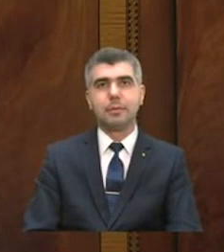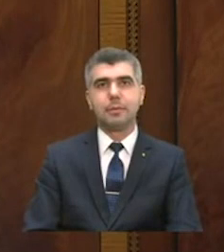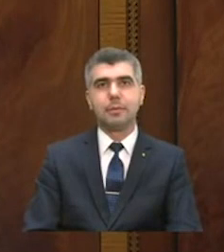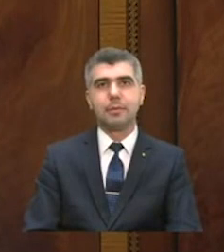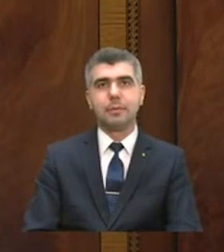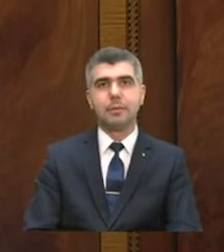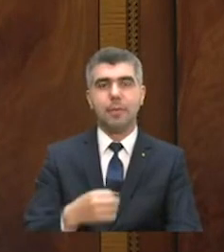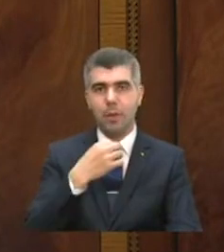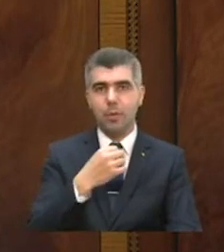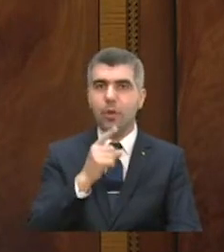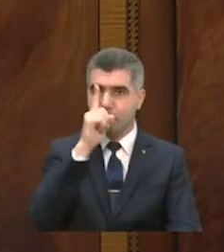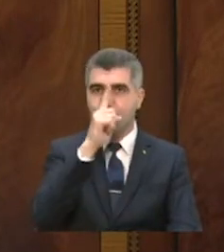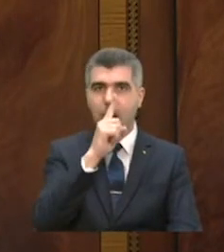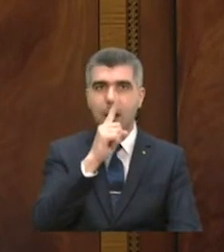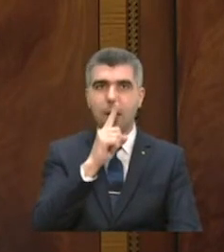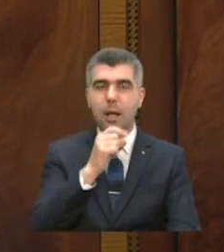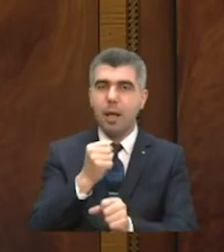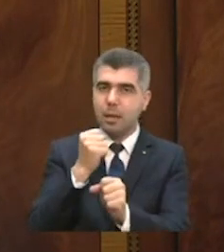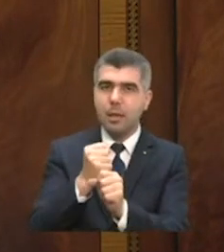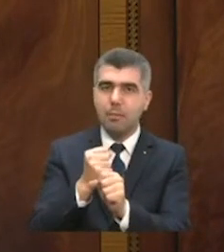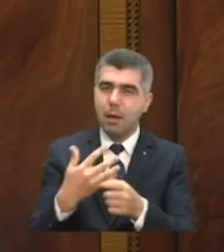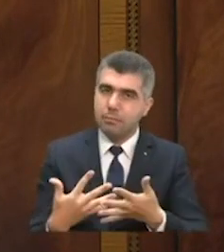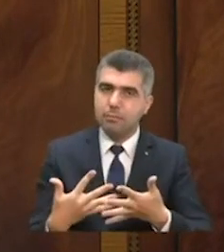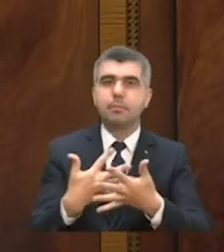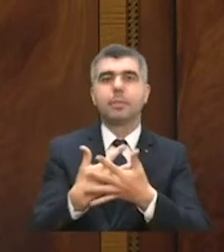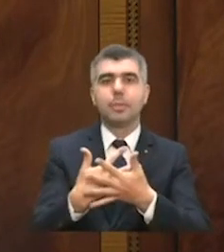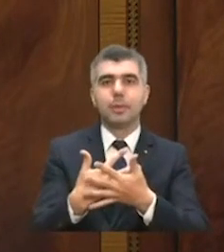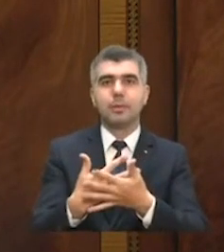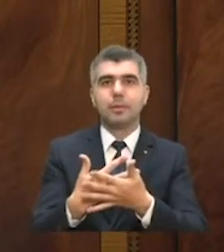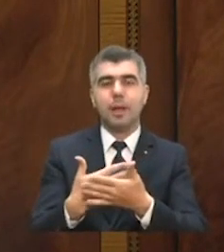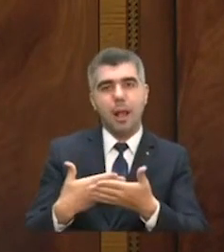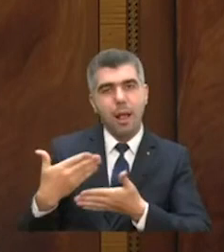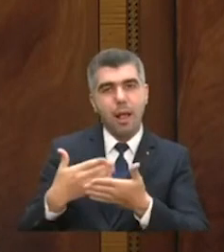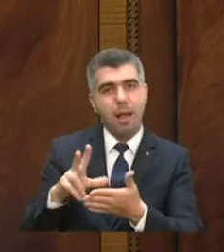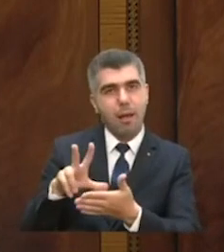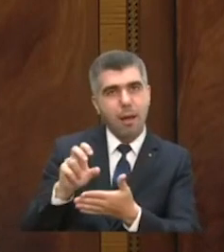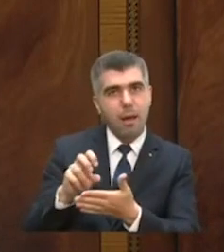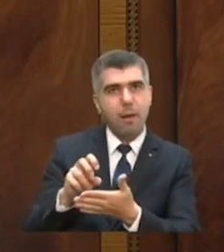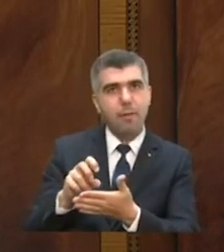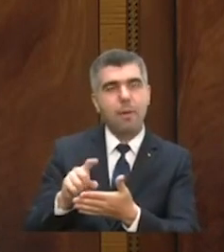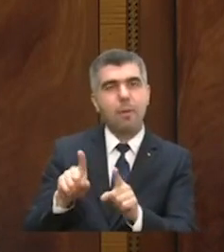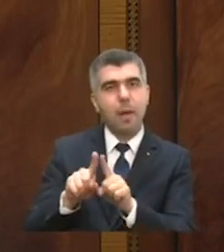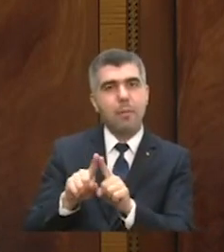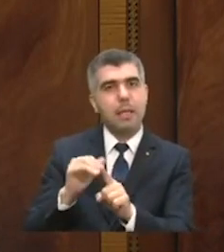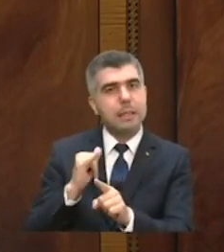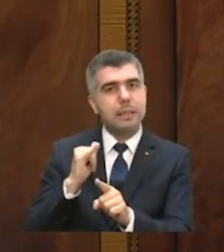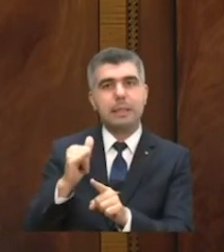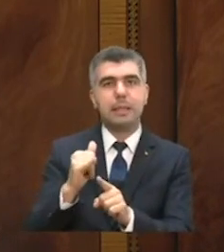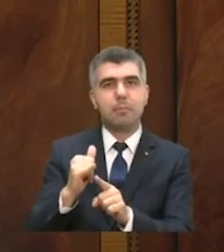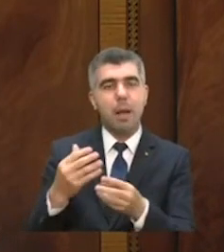دونك حنا ان شاء الله غادي نشتغلوا اليد في اليد السيم ديال، وكتعرف العلاقه ديالي معك كبيره